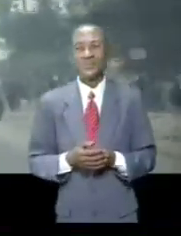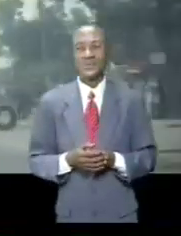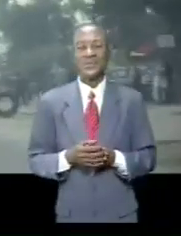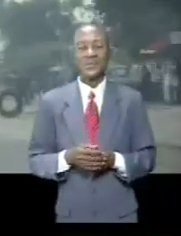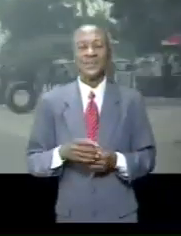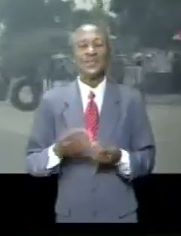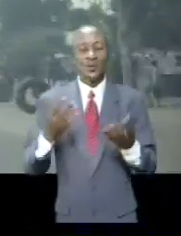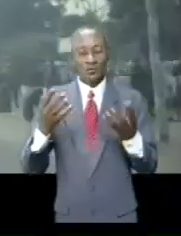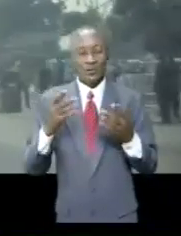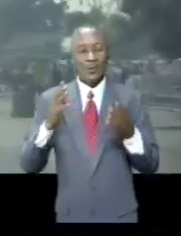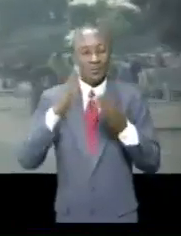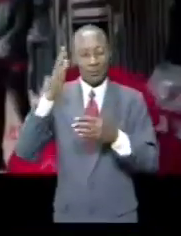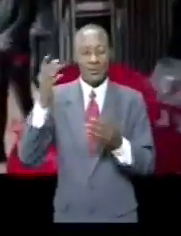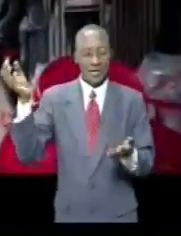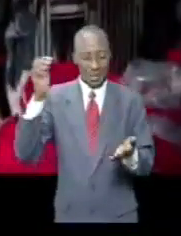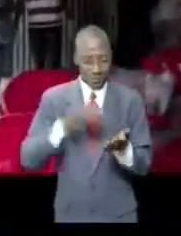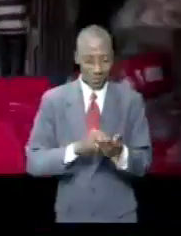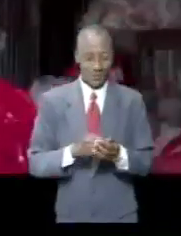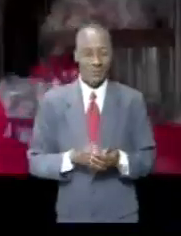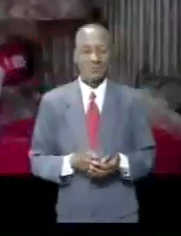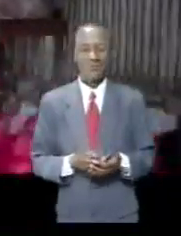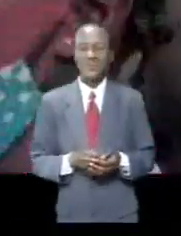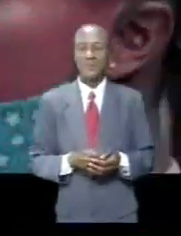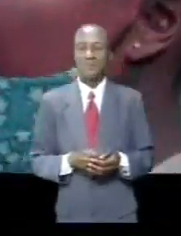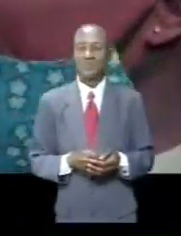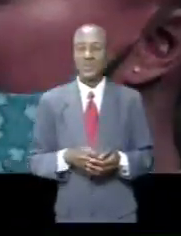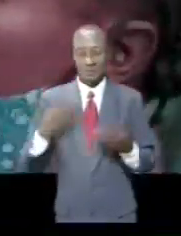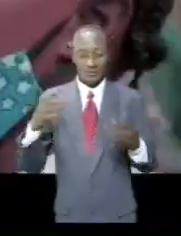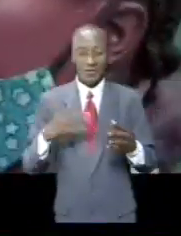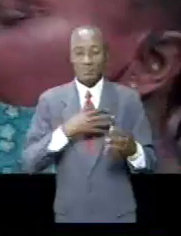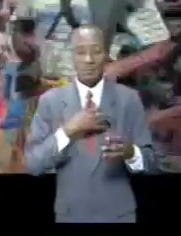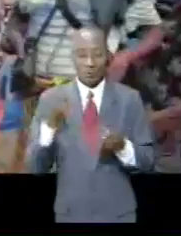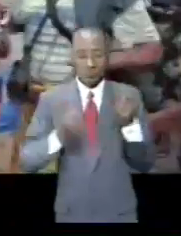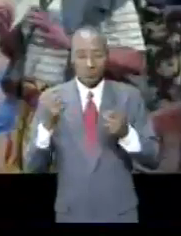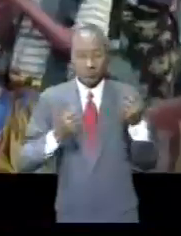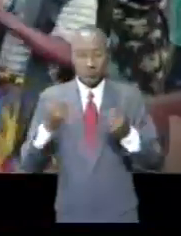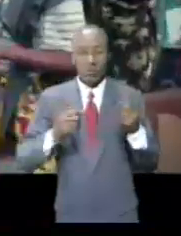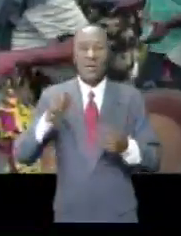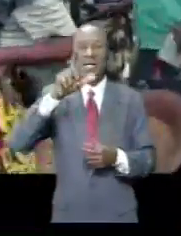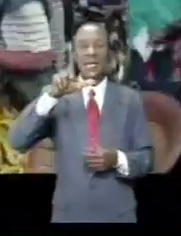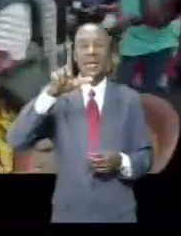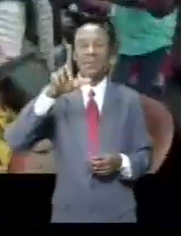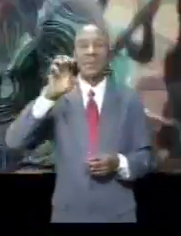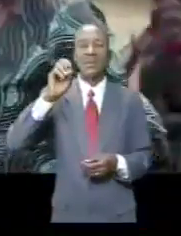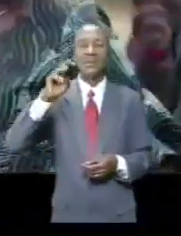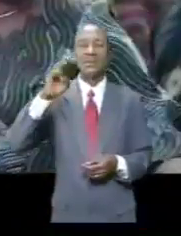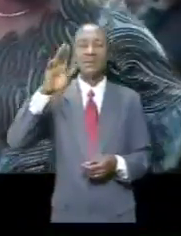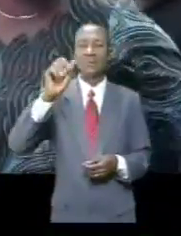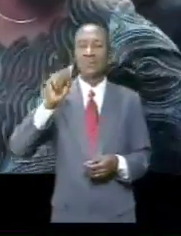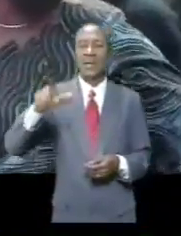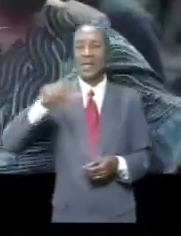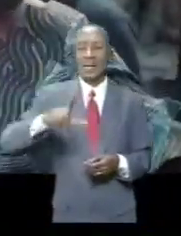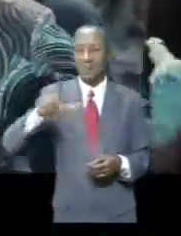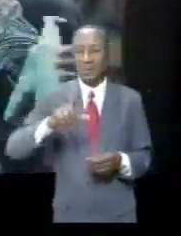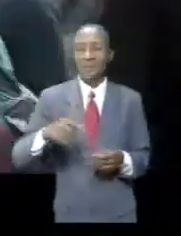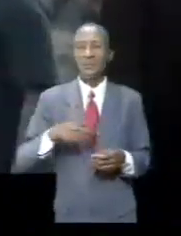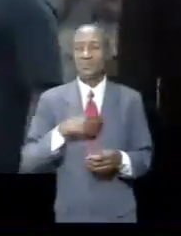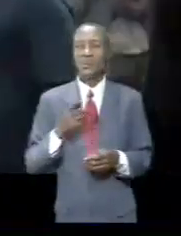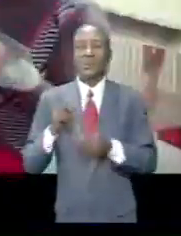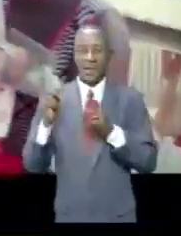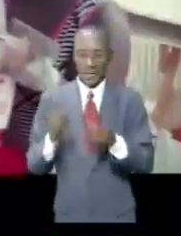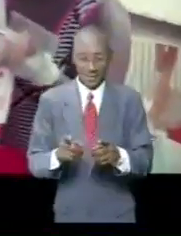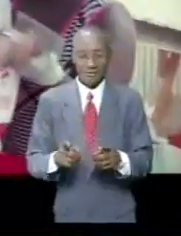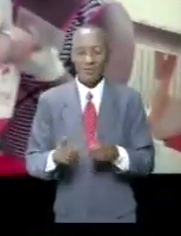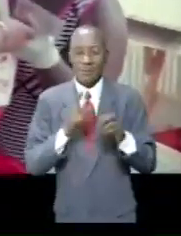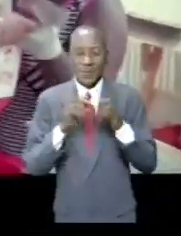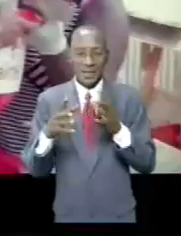La commune de Lemba était également dans les viseurs de la première dame dans le cadre de cette campagne d'autonomisation. Sur place, Denise